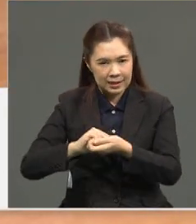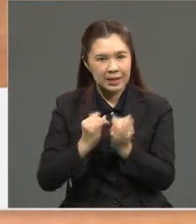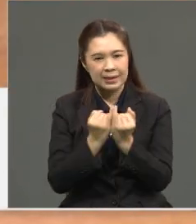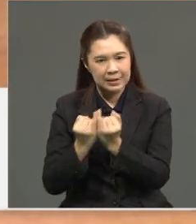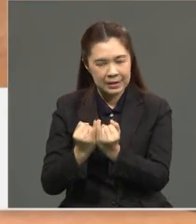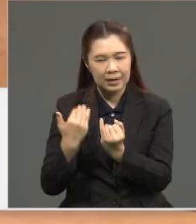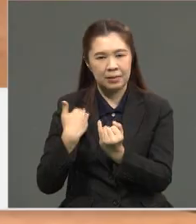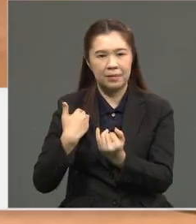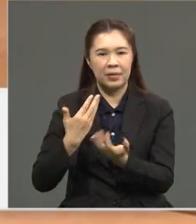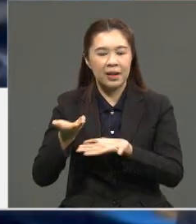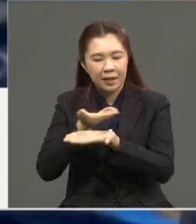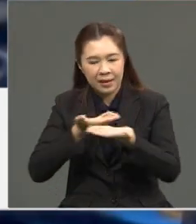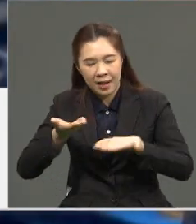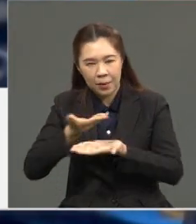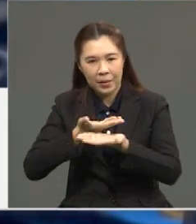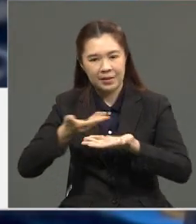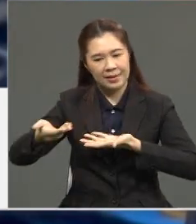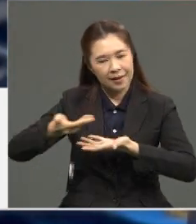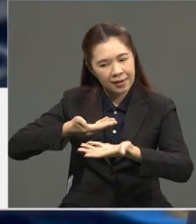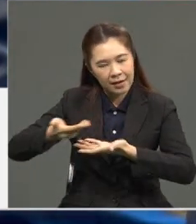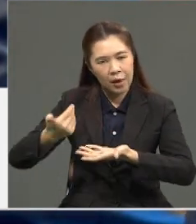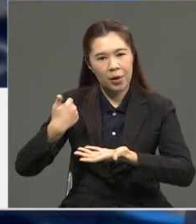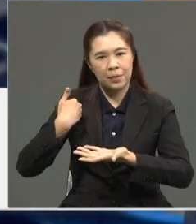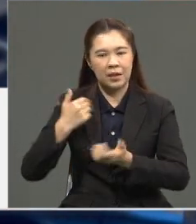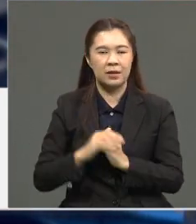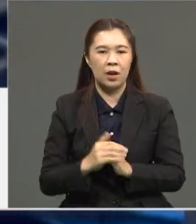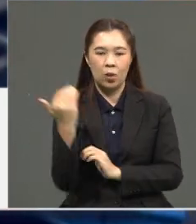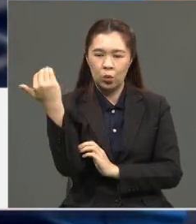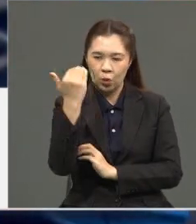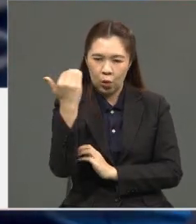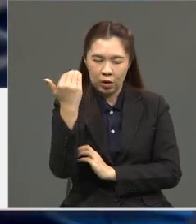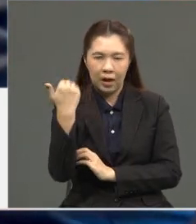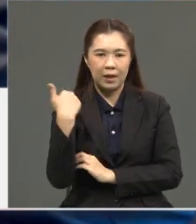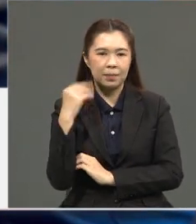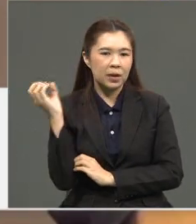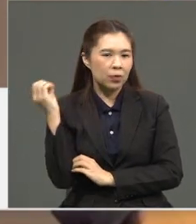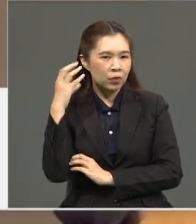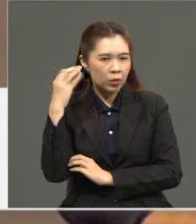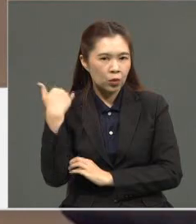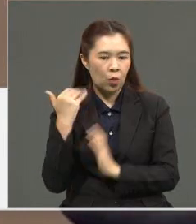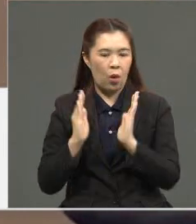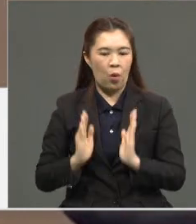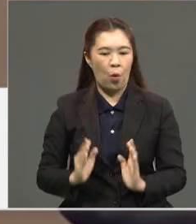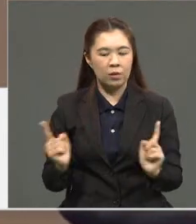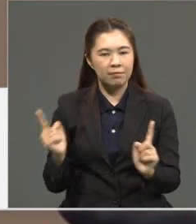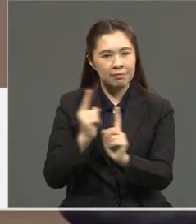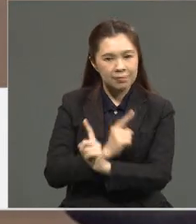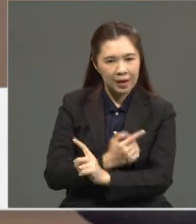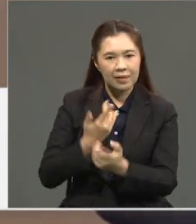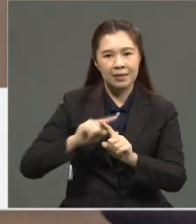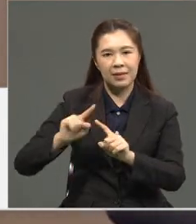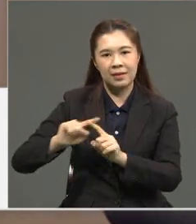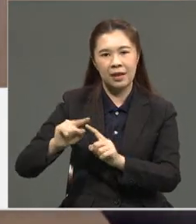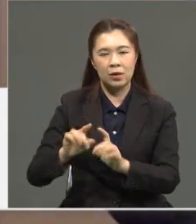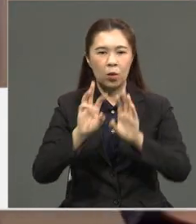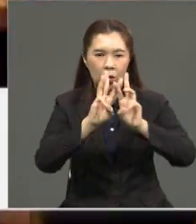และมีการแลกเปลี่ยนสื่อรูปแบบต่างๆไม่ว่าจะเป็นสื่อโทรทัศน์วิทยุการแลกเปลี่ยนบุคลากรรวมถึงสื่อออนไลน์โดยมีโครง